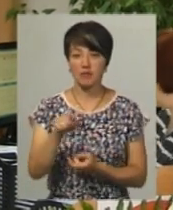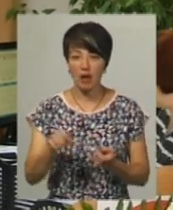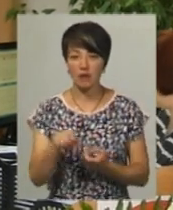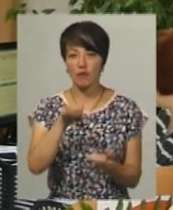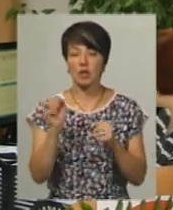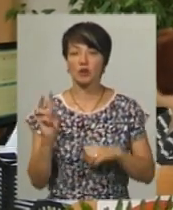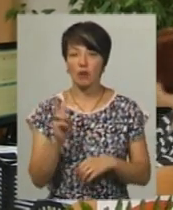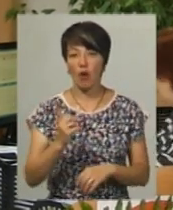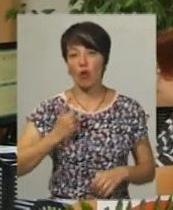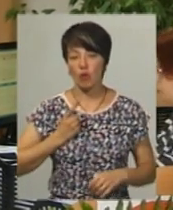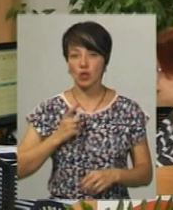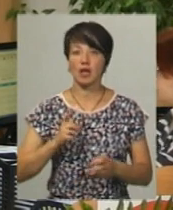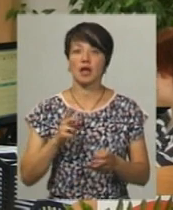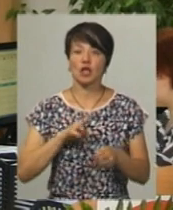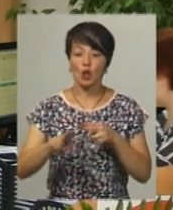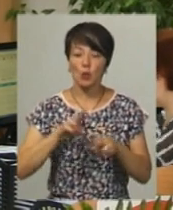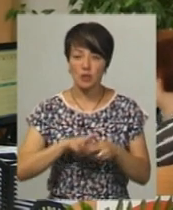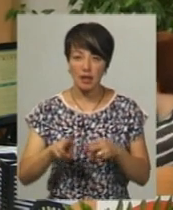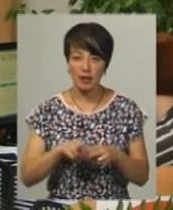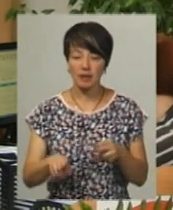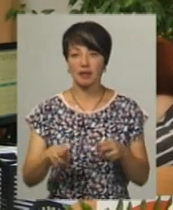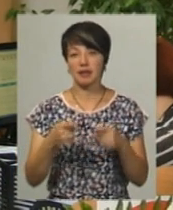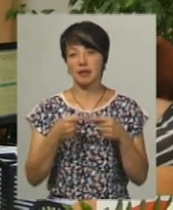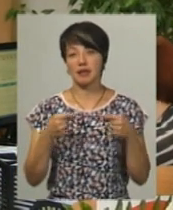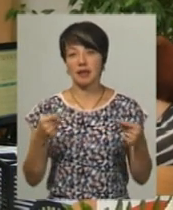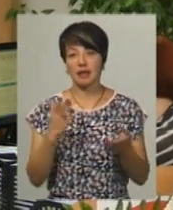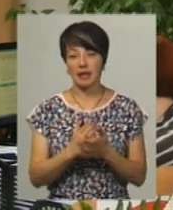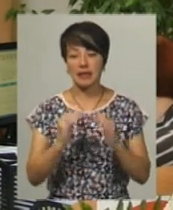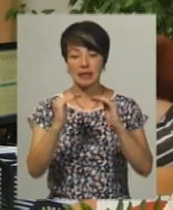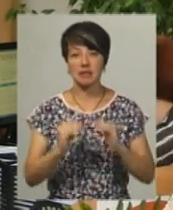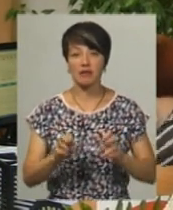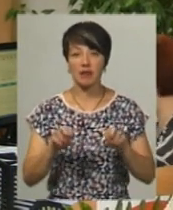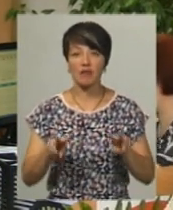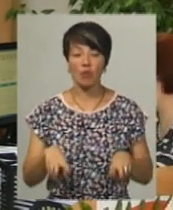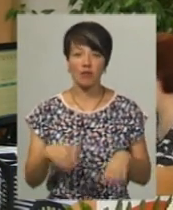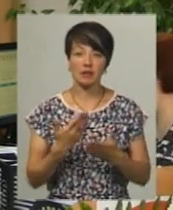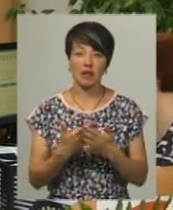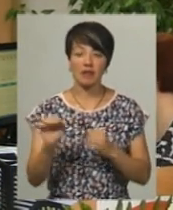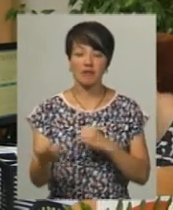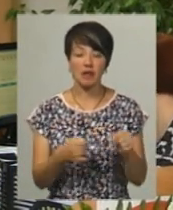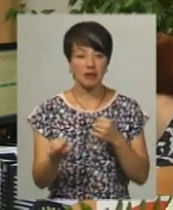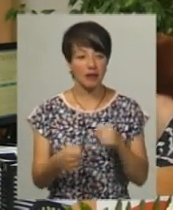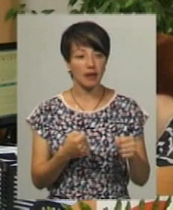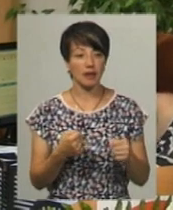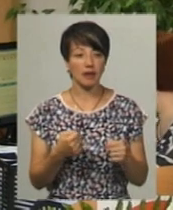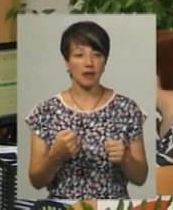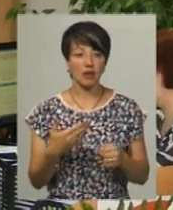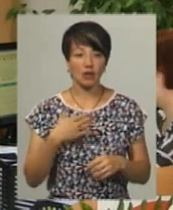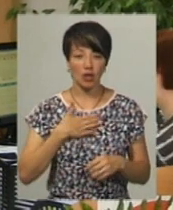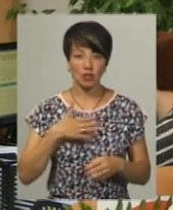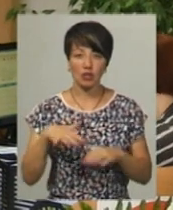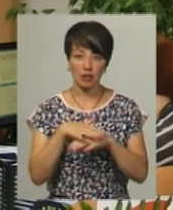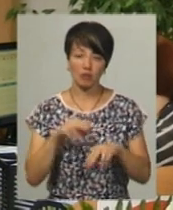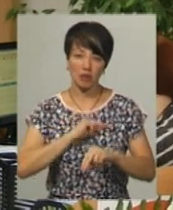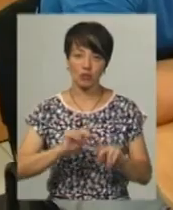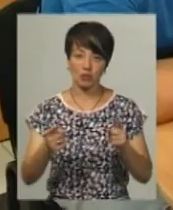водій, тролейбуси, охоронники, слусаристські техніки, звичайно, є низькокваліфіковані професії, такі як двірники, які наш ринок